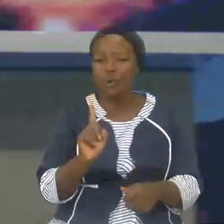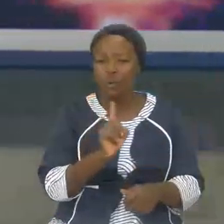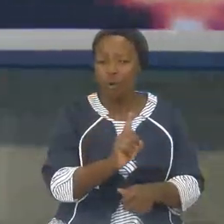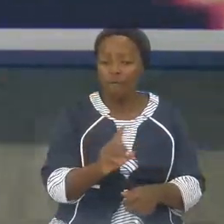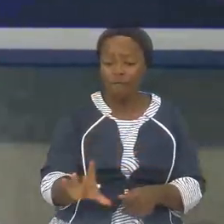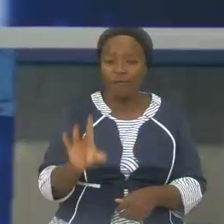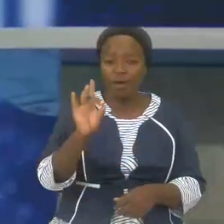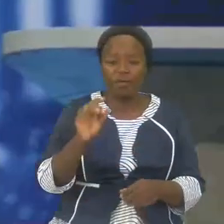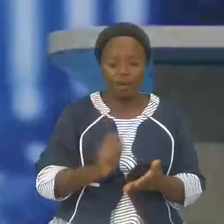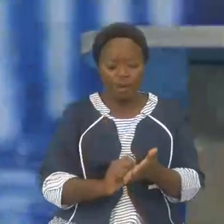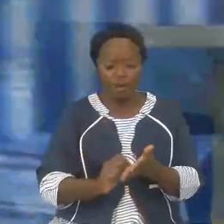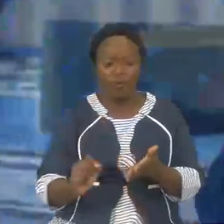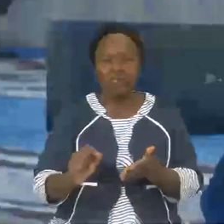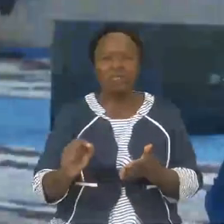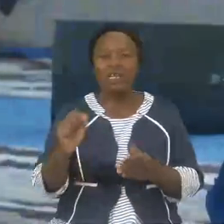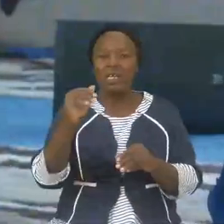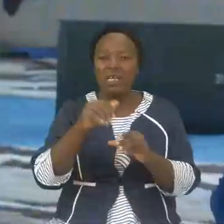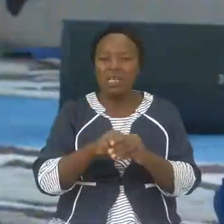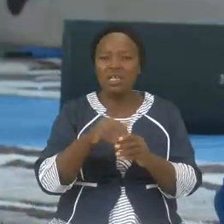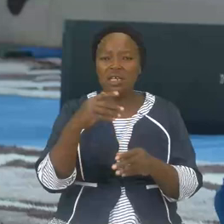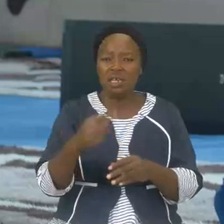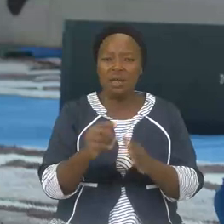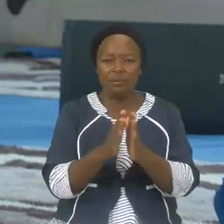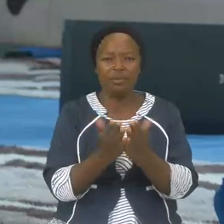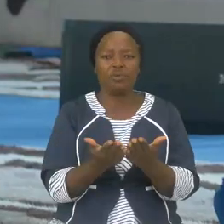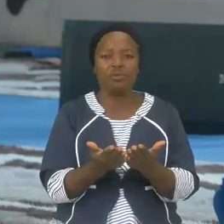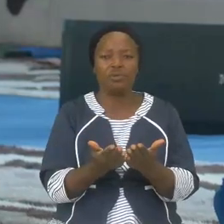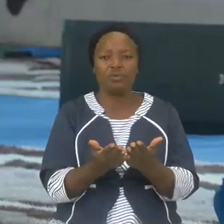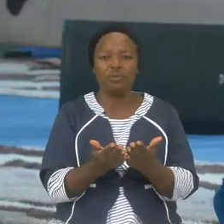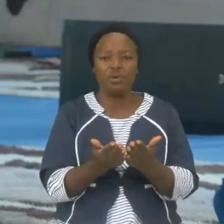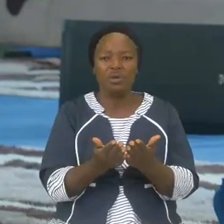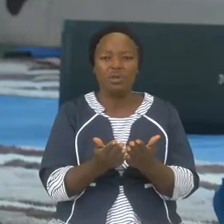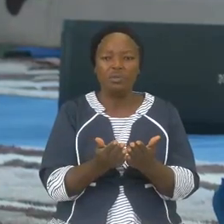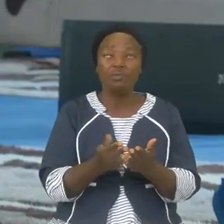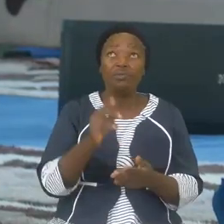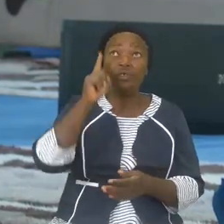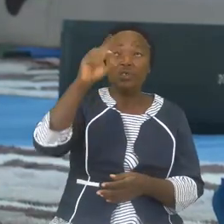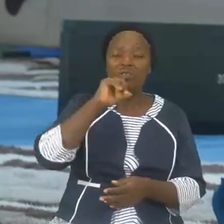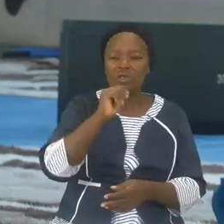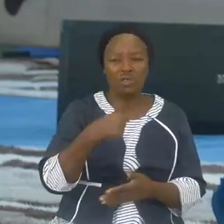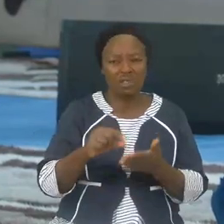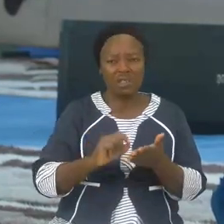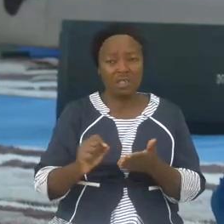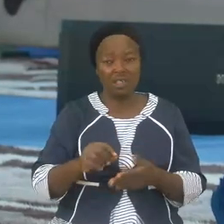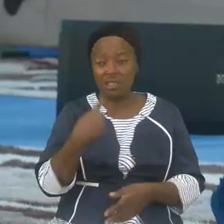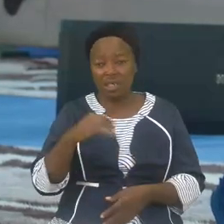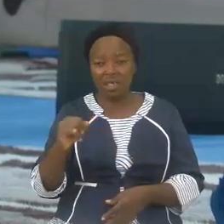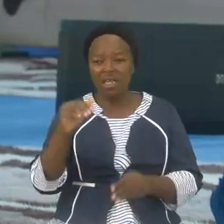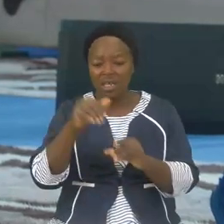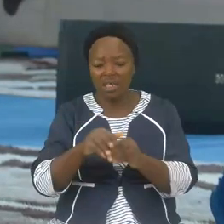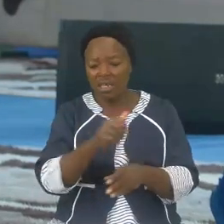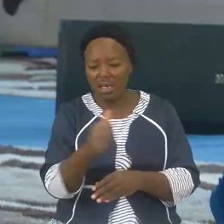sauvés. Tous ceux qui seront trouvés inscrits dans le livre seront sauvés. Il ne dit pas que dans